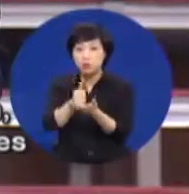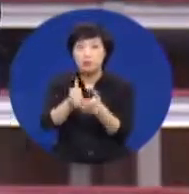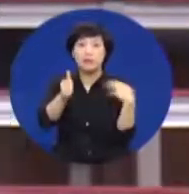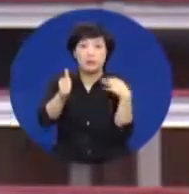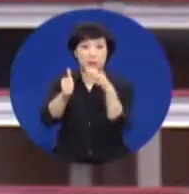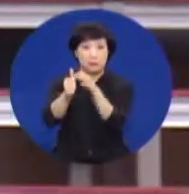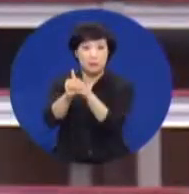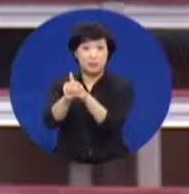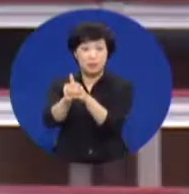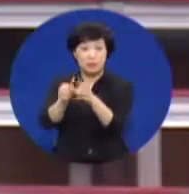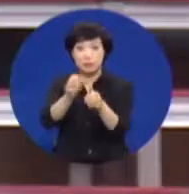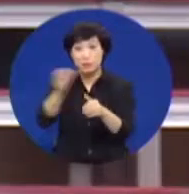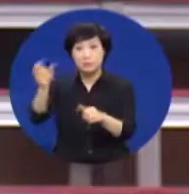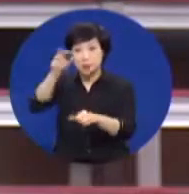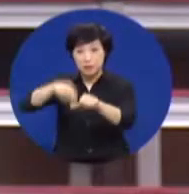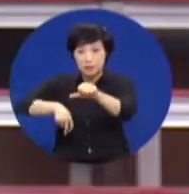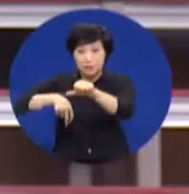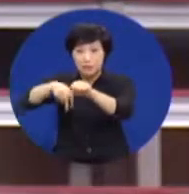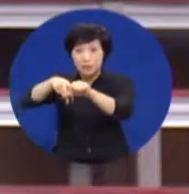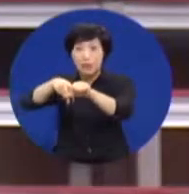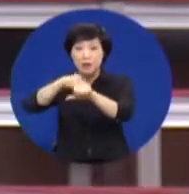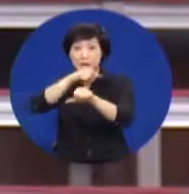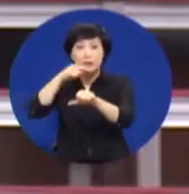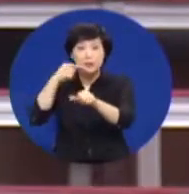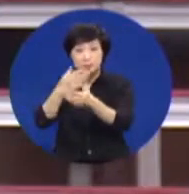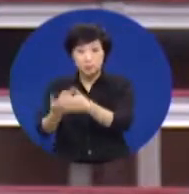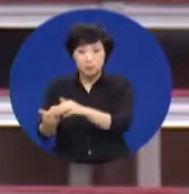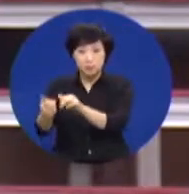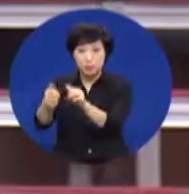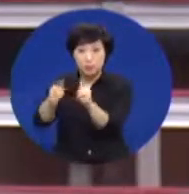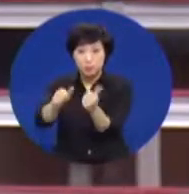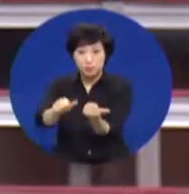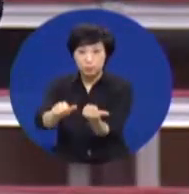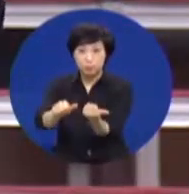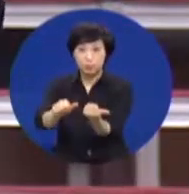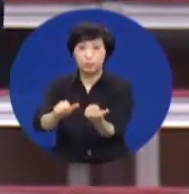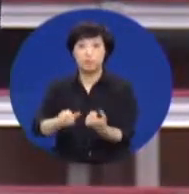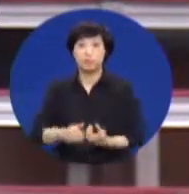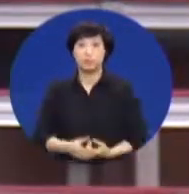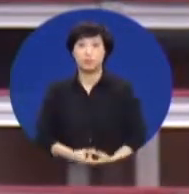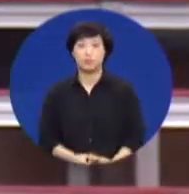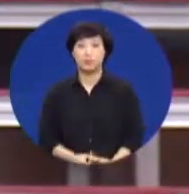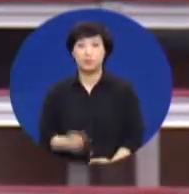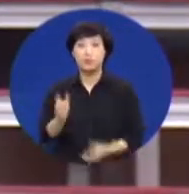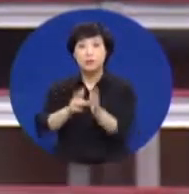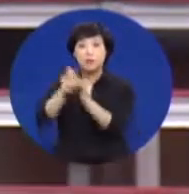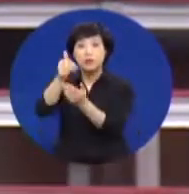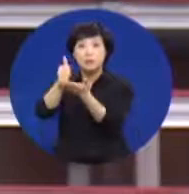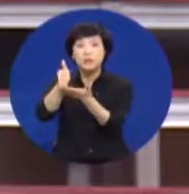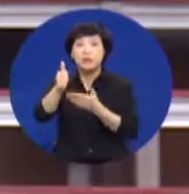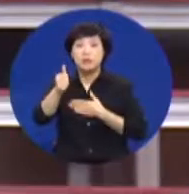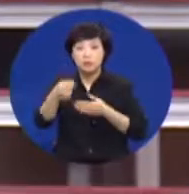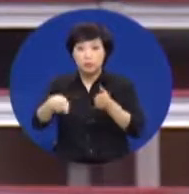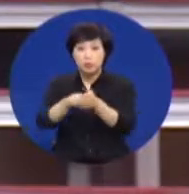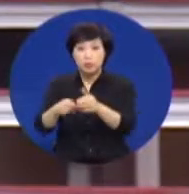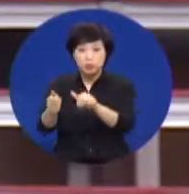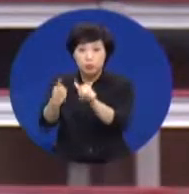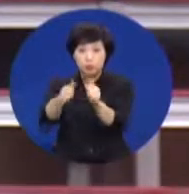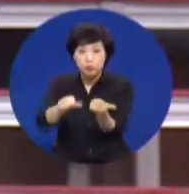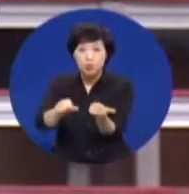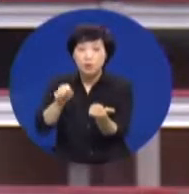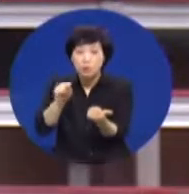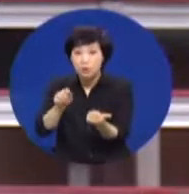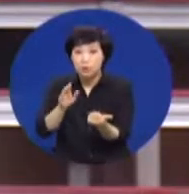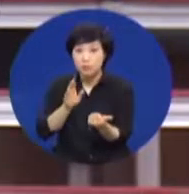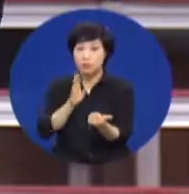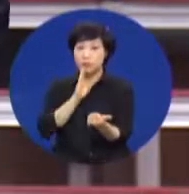담당하고 십자가에 달려 피 흘려 죽으셨고 그가 나 위에 죽었다는 사실을